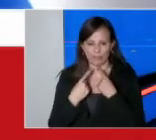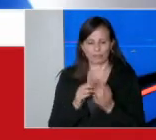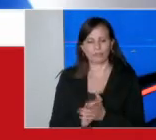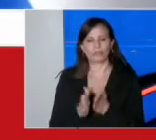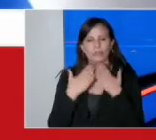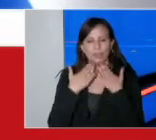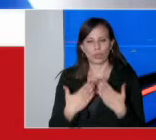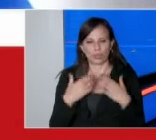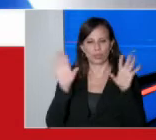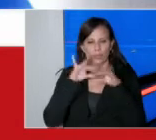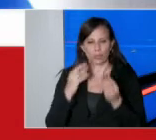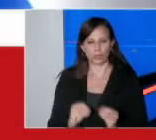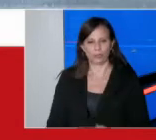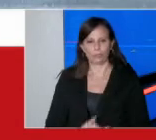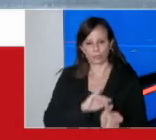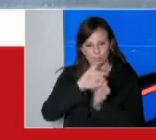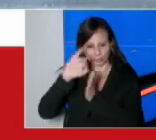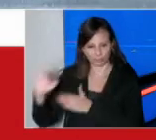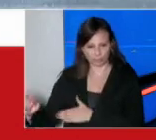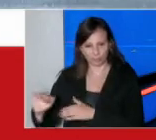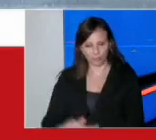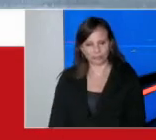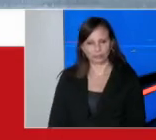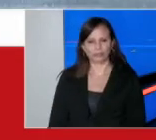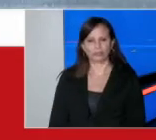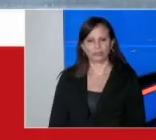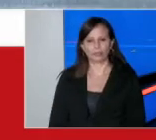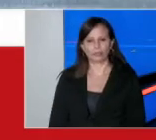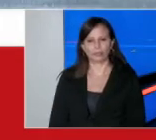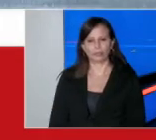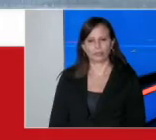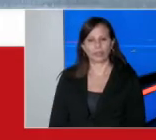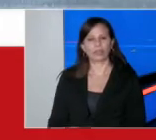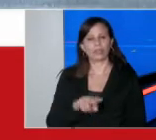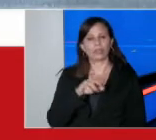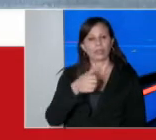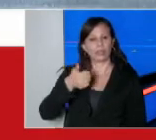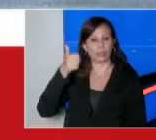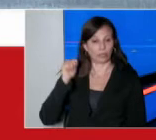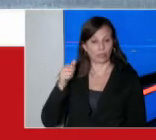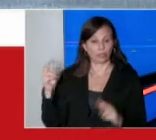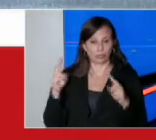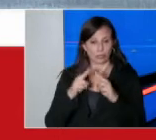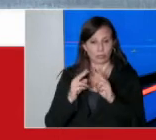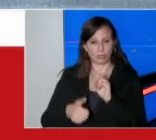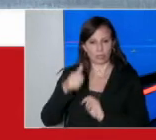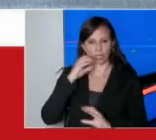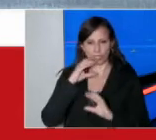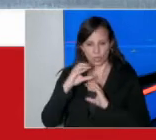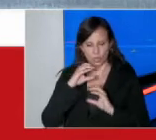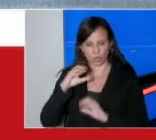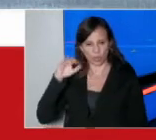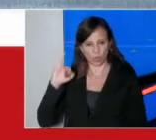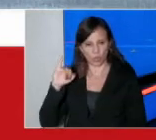תודה רבה, יניר, ערב טוב. כן, ואתמול נערכה עניין אחר, נערכה פגישה בין שר התקשורת יועז הנדל לבין